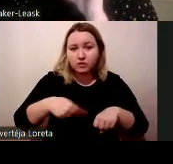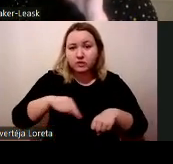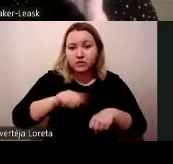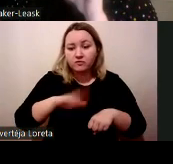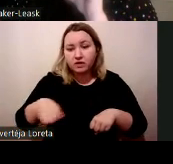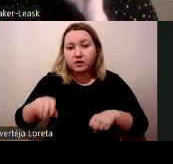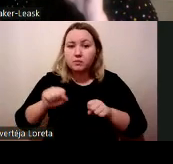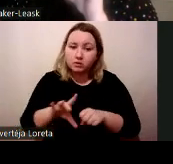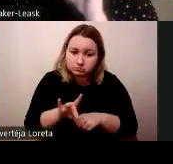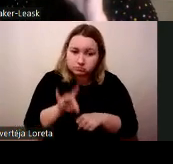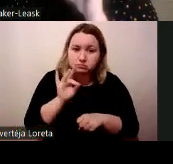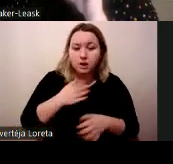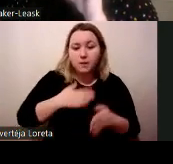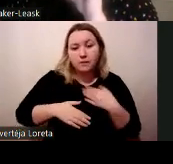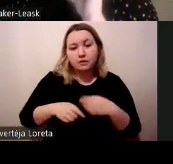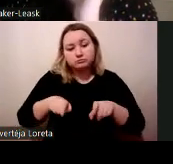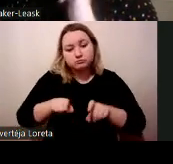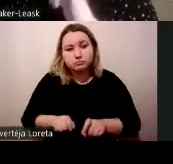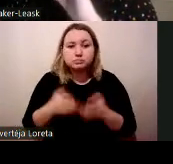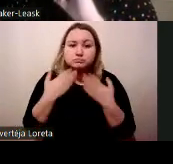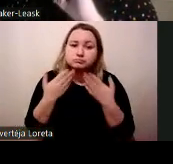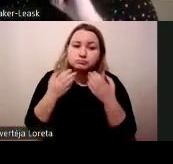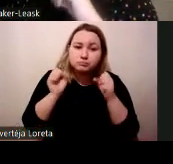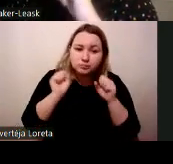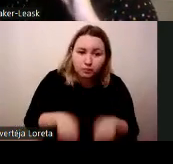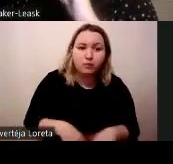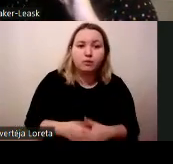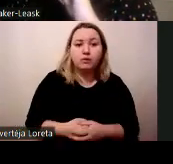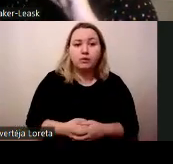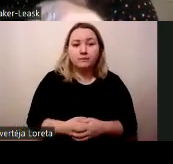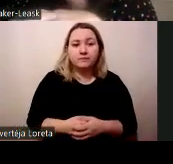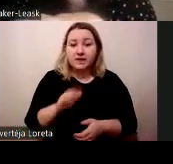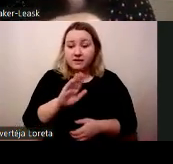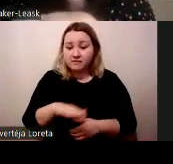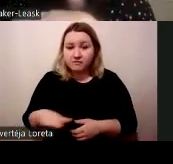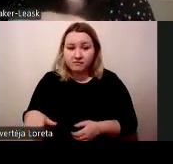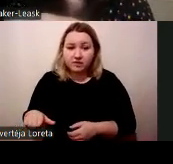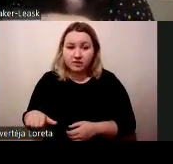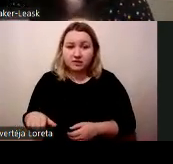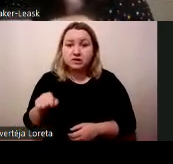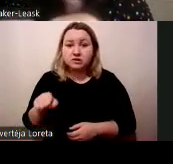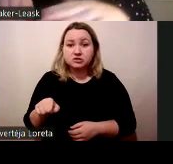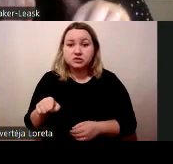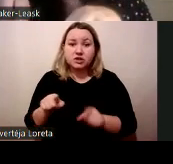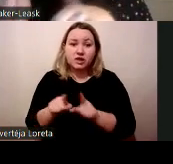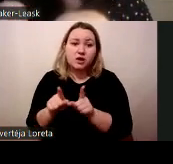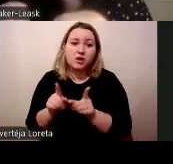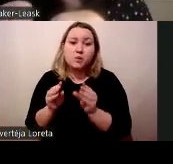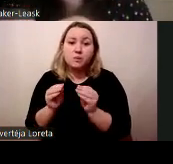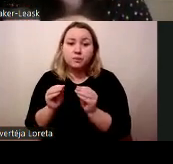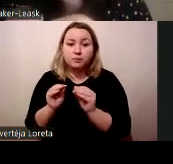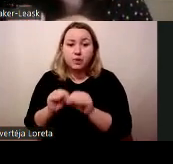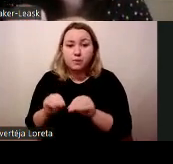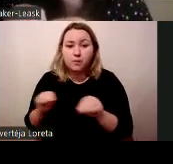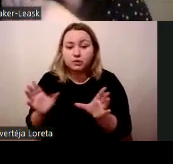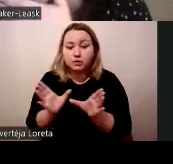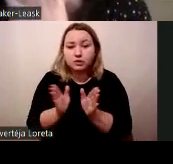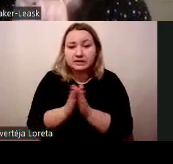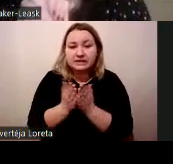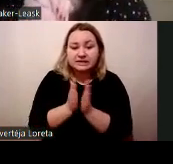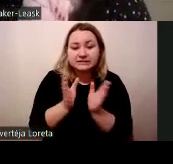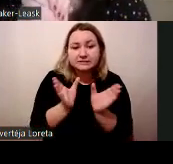pasirinkti maloniam skaitimui, mažiausiam vaikams skirtą. O šį mokytą taip sugrupavo knygas. Vieną kartą,